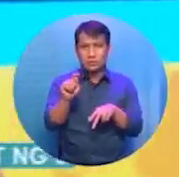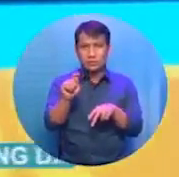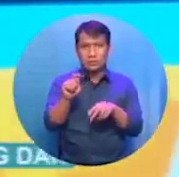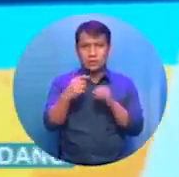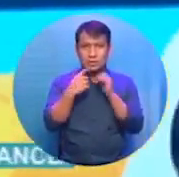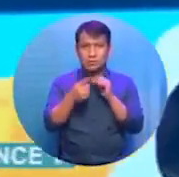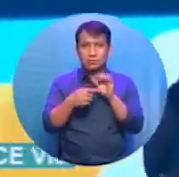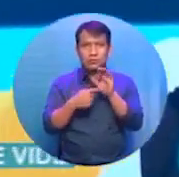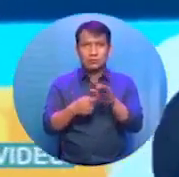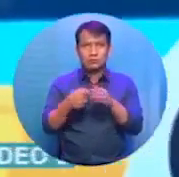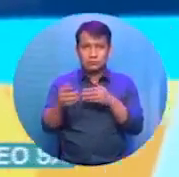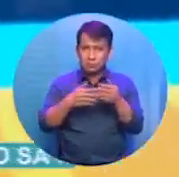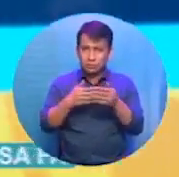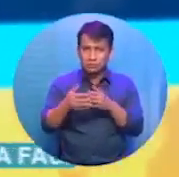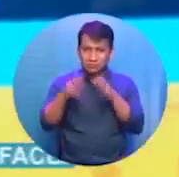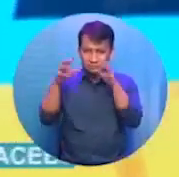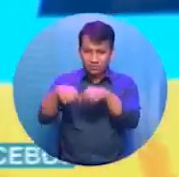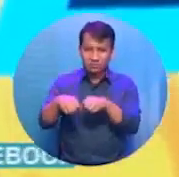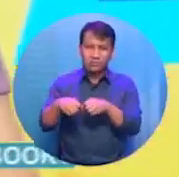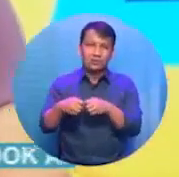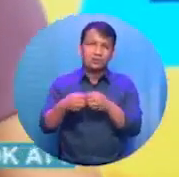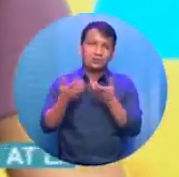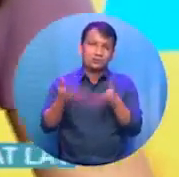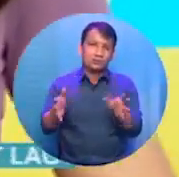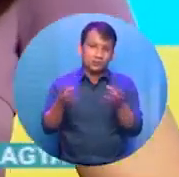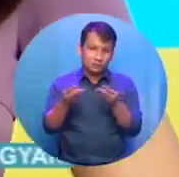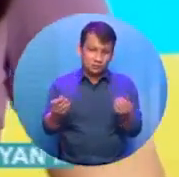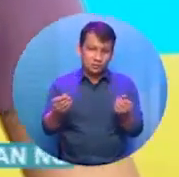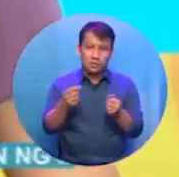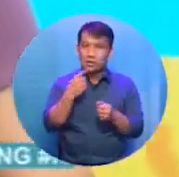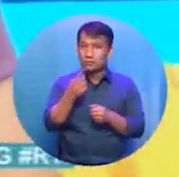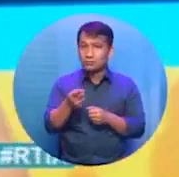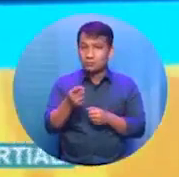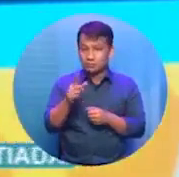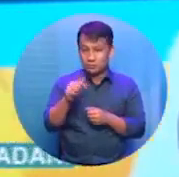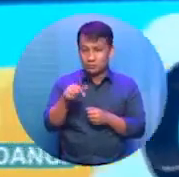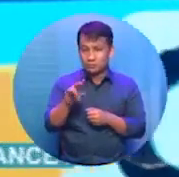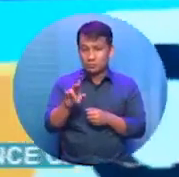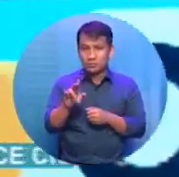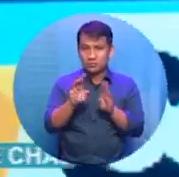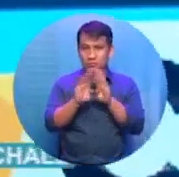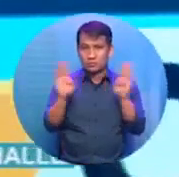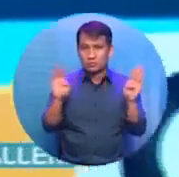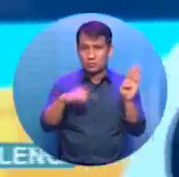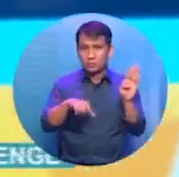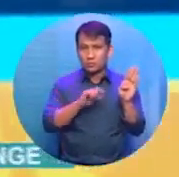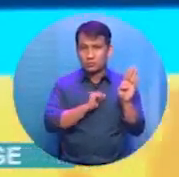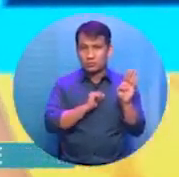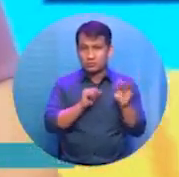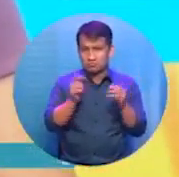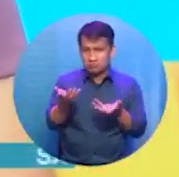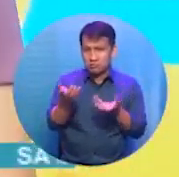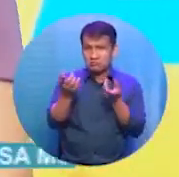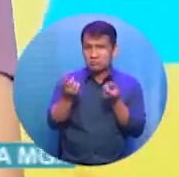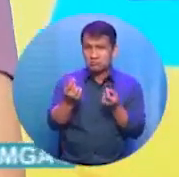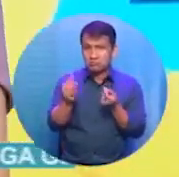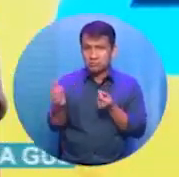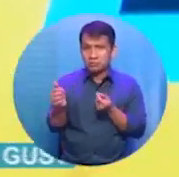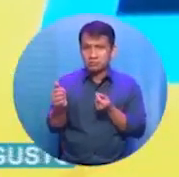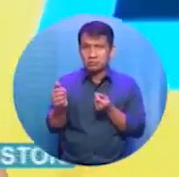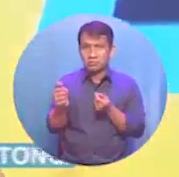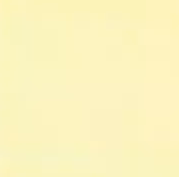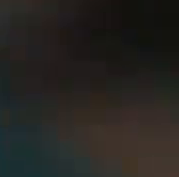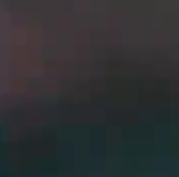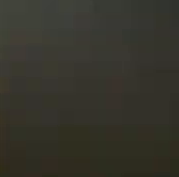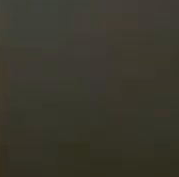na raw sila noon. Pero na-dismiss ang kaso kaya ang gusto ni Legit, pabuksan ito ulit. May laban kaya siya? Panoorin